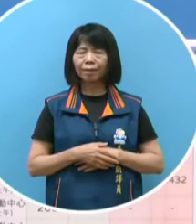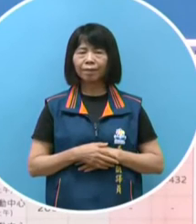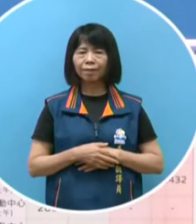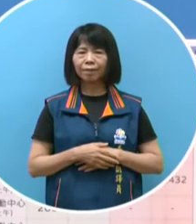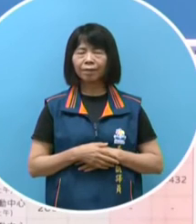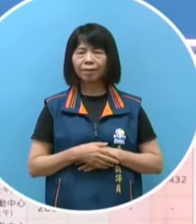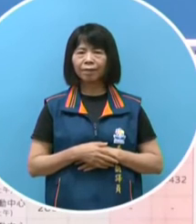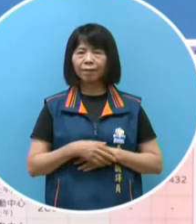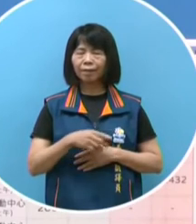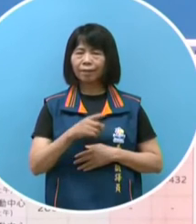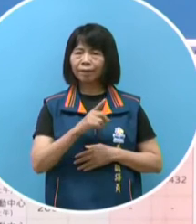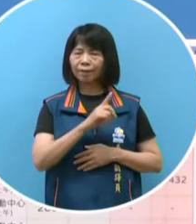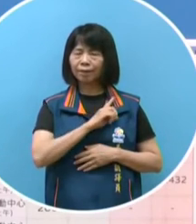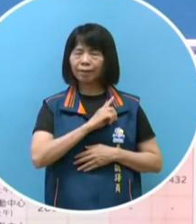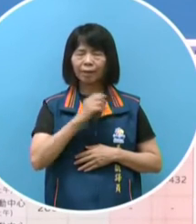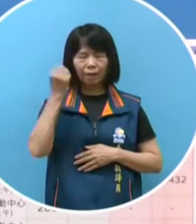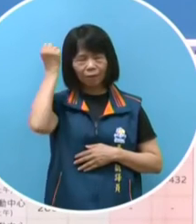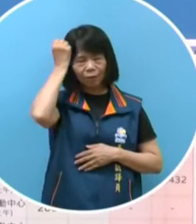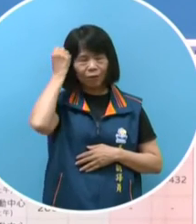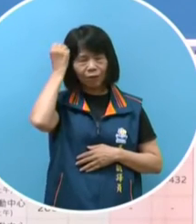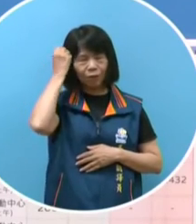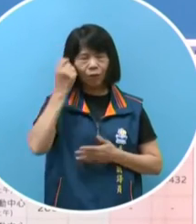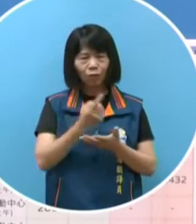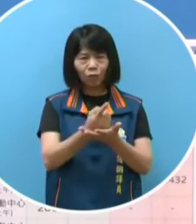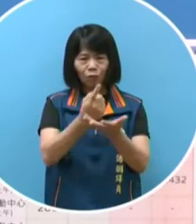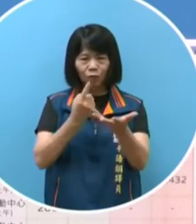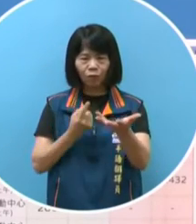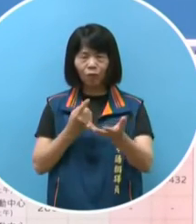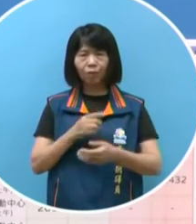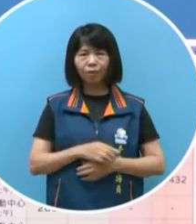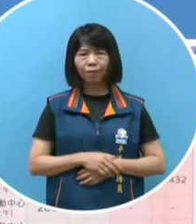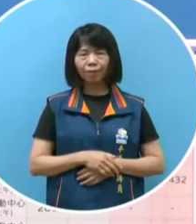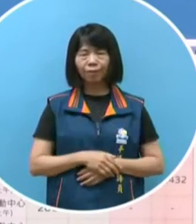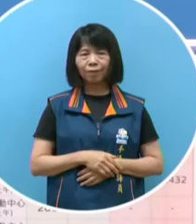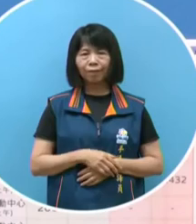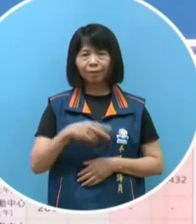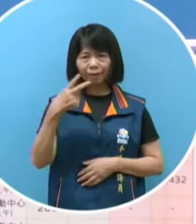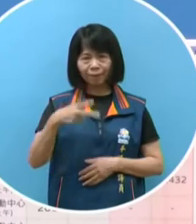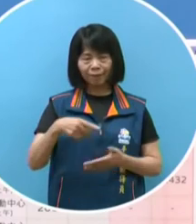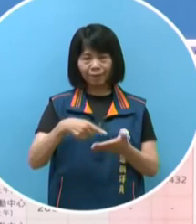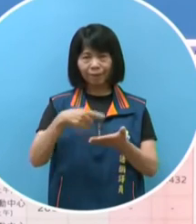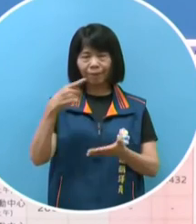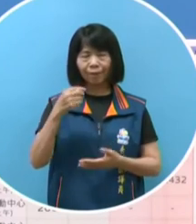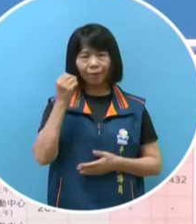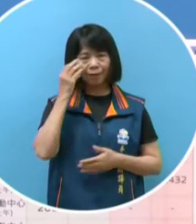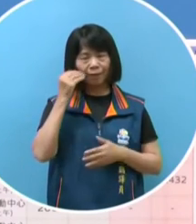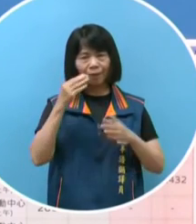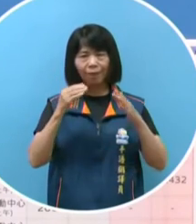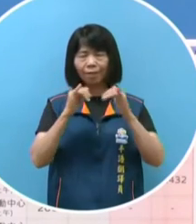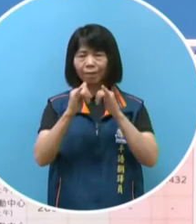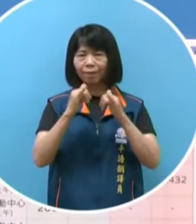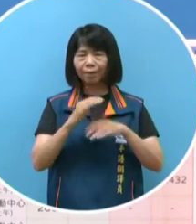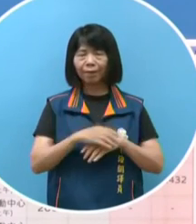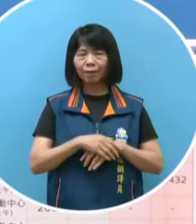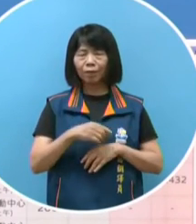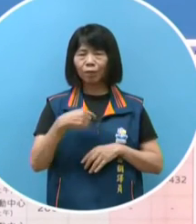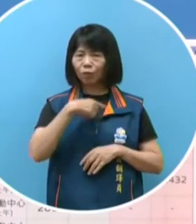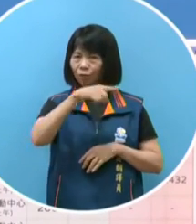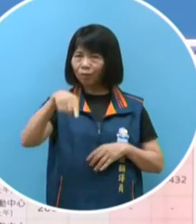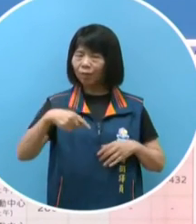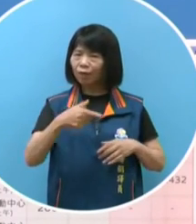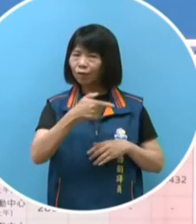来脱离这个痛苦。所以再一次，我们乡亲以及我们花莲的家人，我们是最温暖